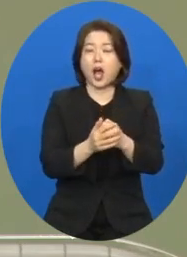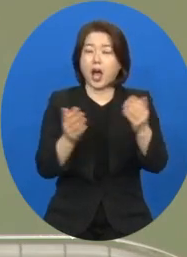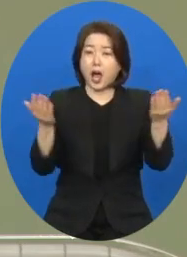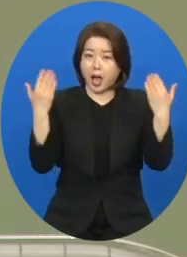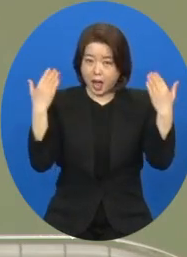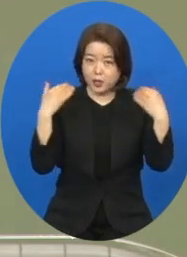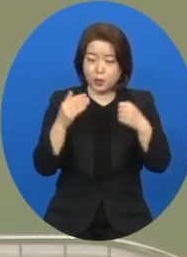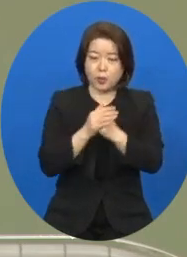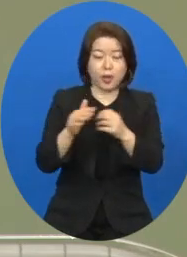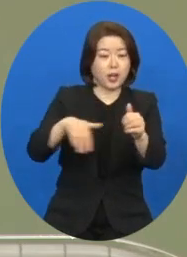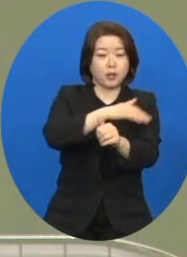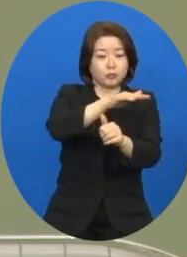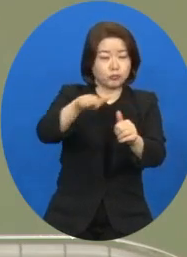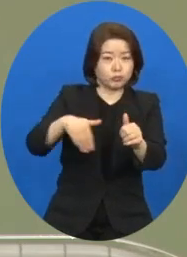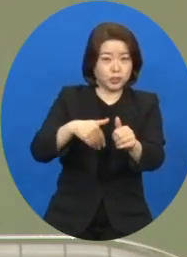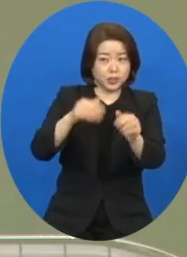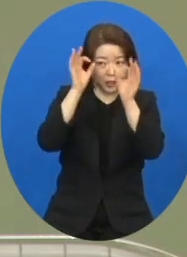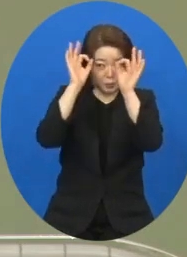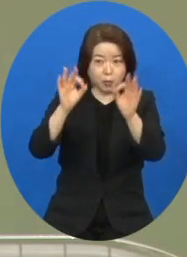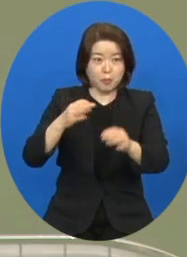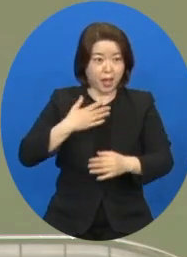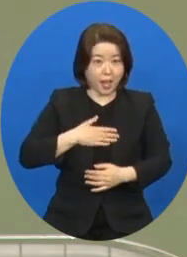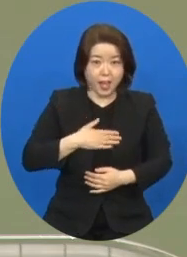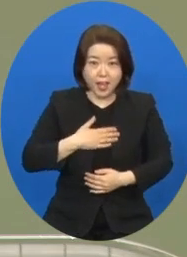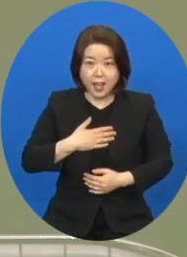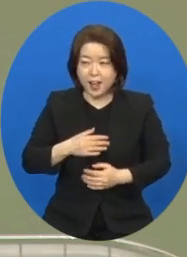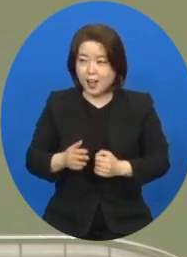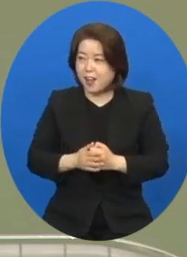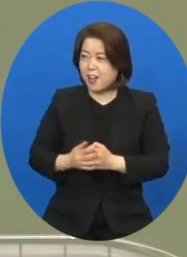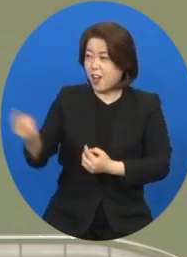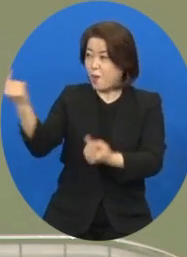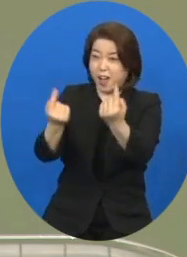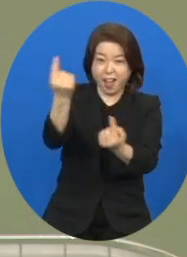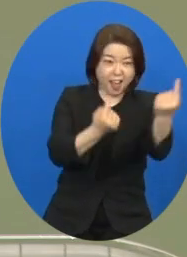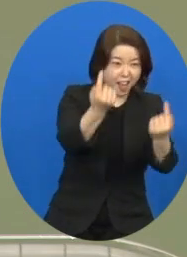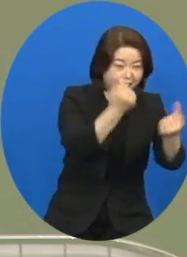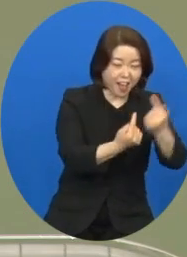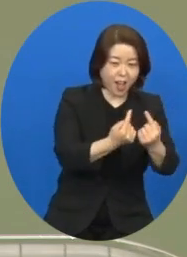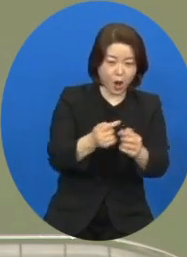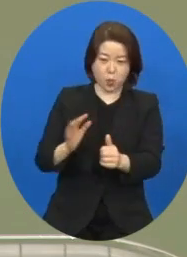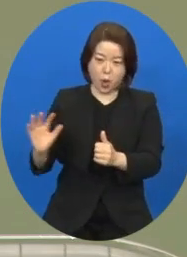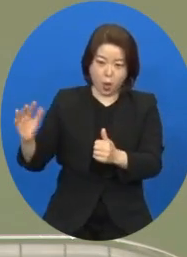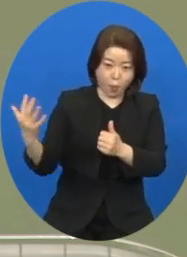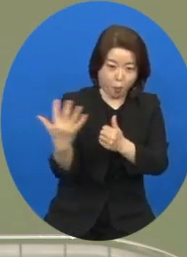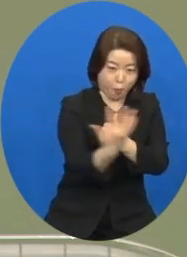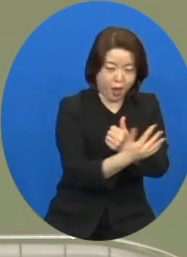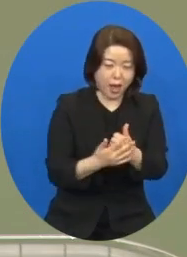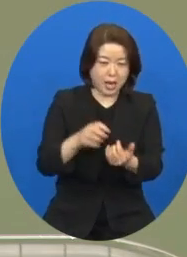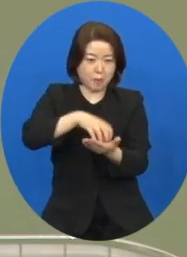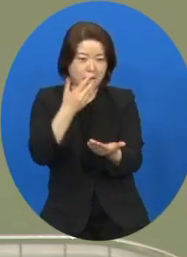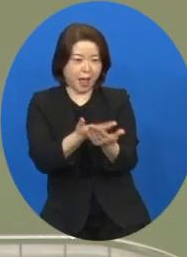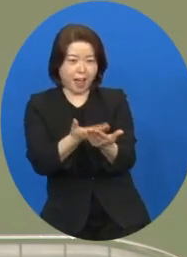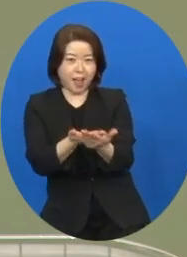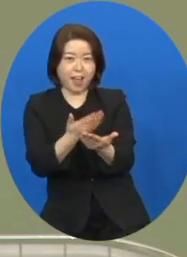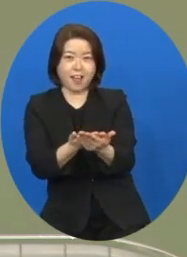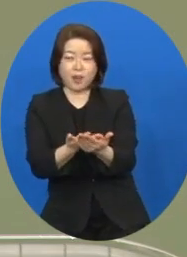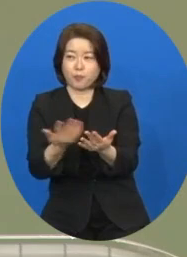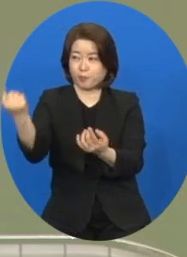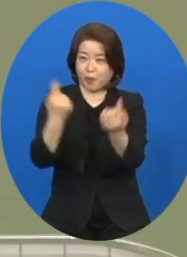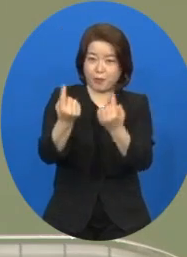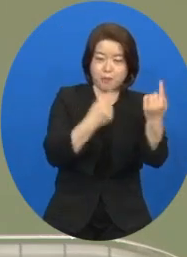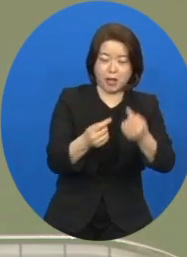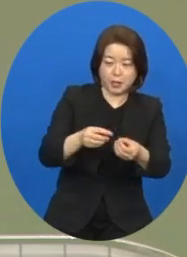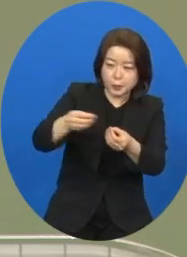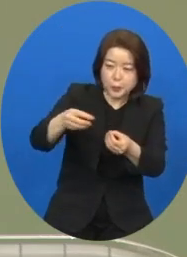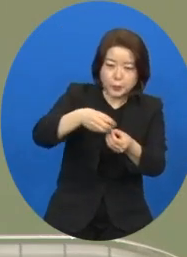학교의 분위기 대략 아시겠죠? 뭐 너도 나도 그 아이의 빵을 뜯어 먹으려고 달려드니까 그냥 다